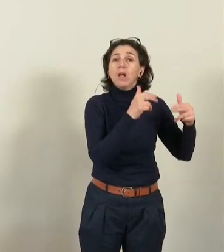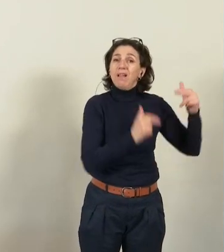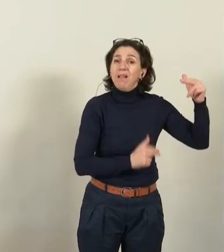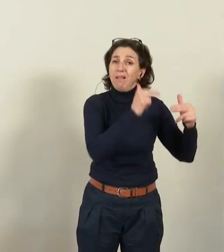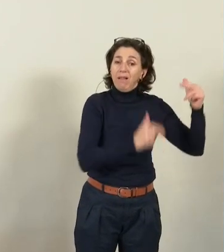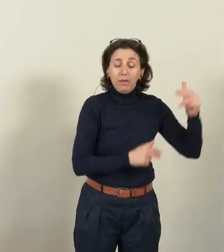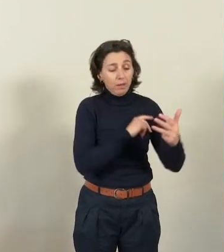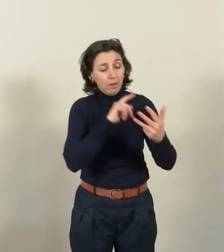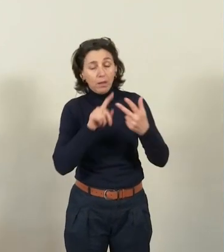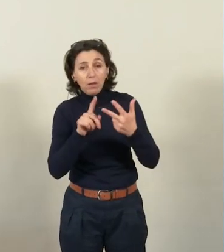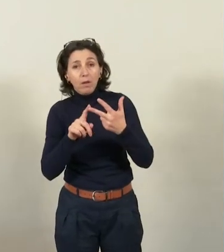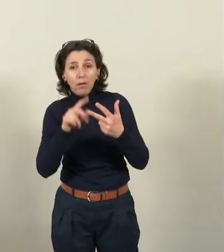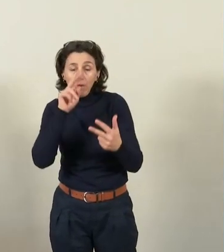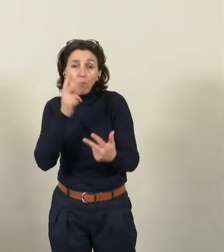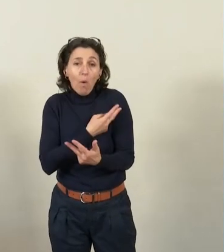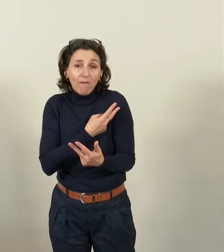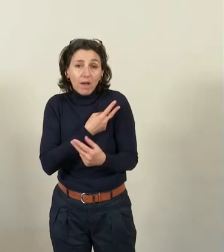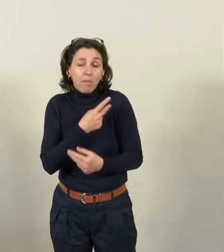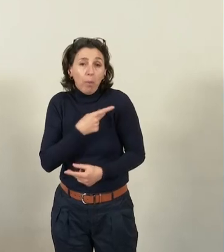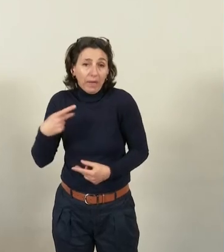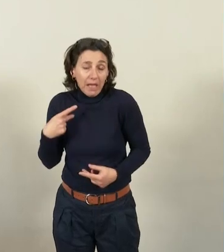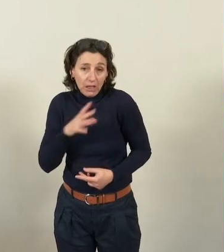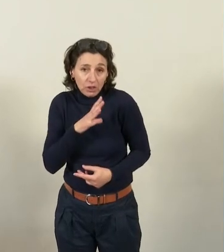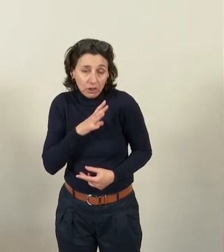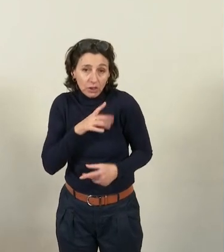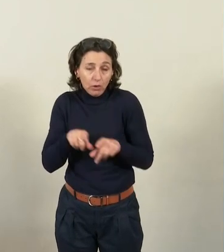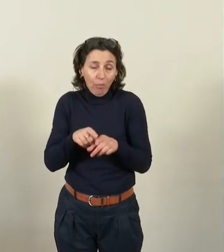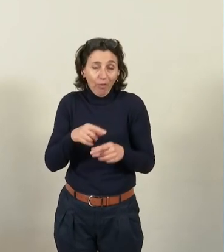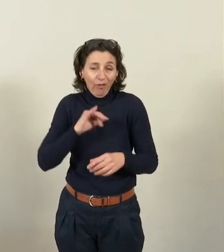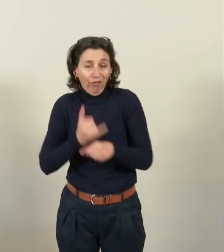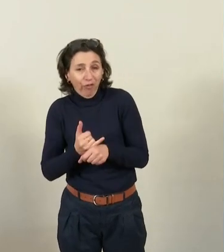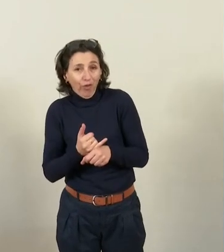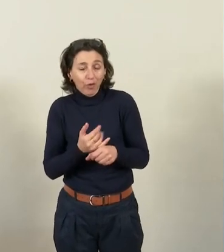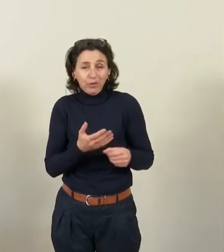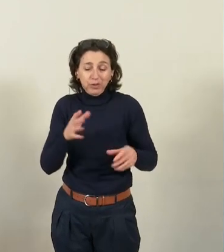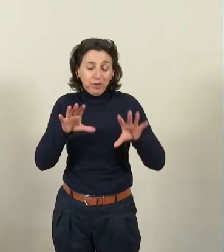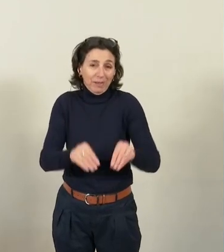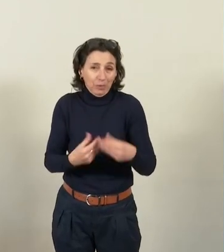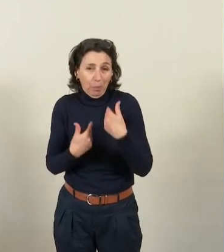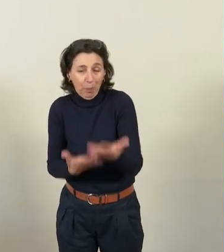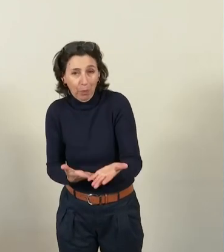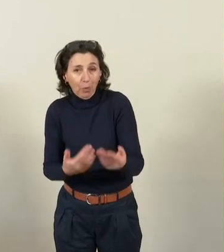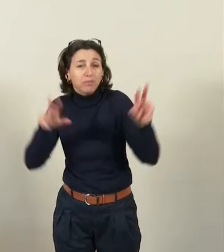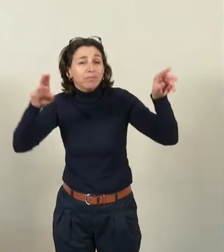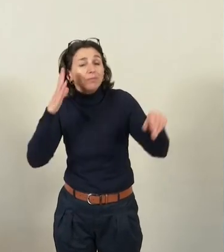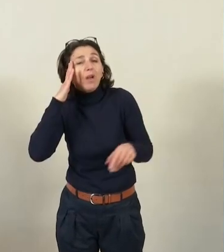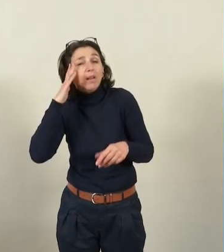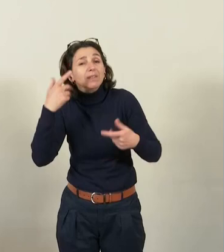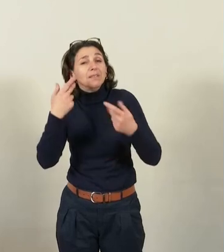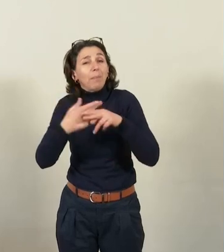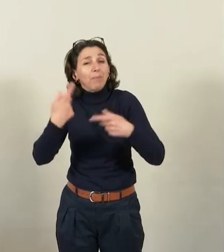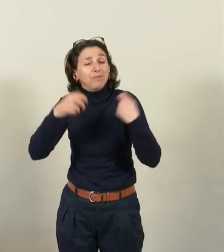il y a des mauvais propriétaires et il y a des propriétaires qui souhaitent juste comenablement pouvoir faire les travaux et donc du coup l'idée c'est vraiment d'avoir un